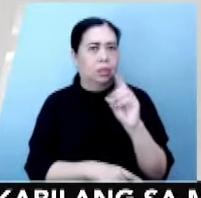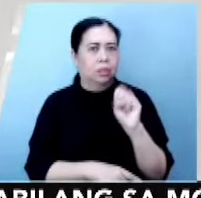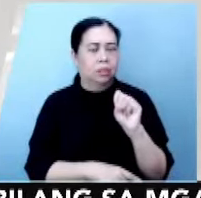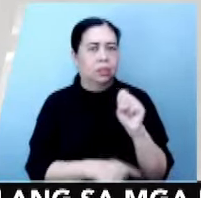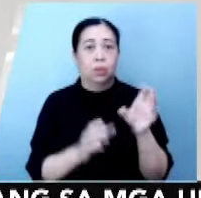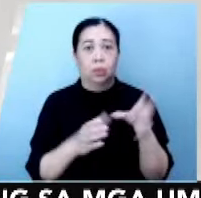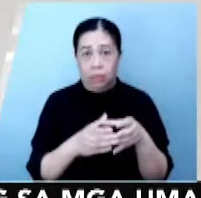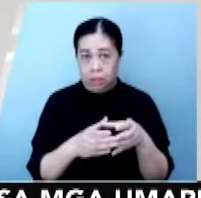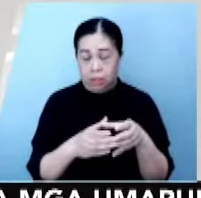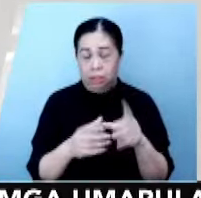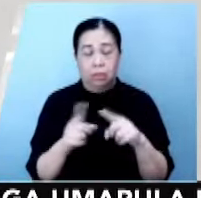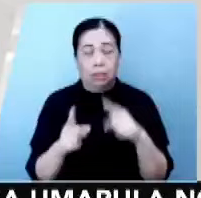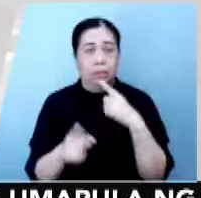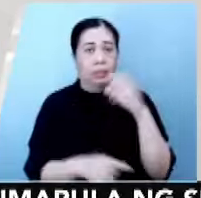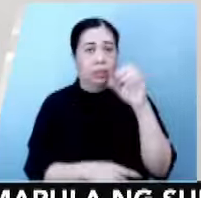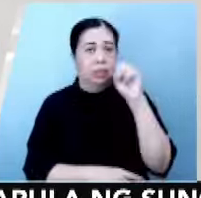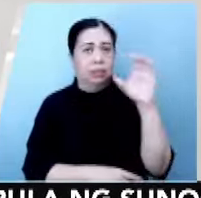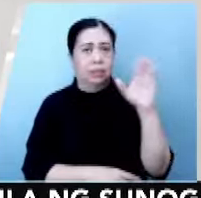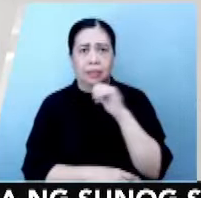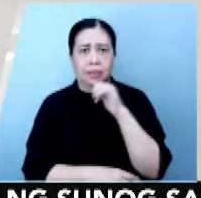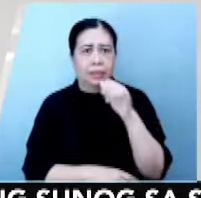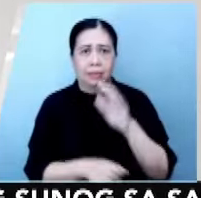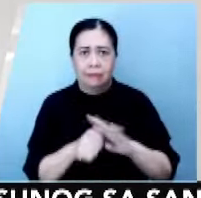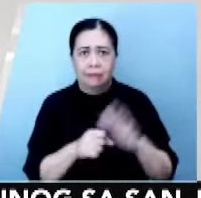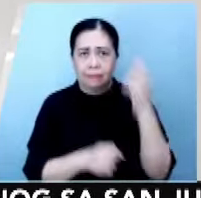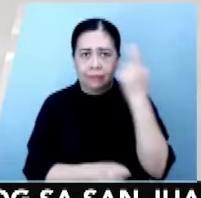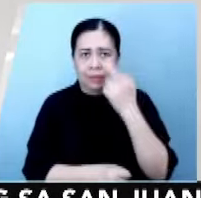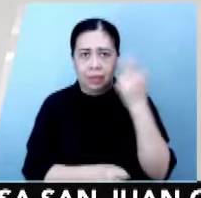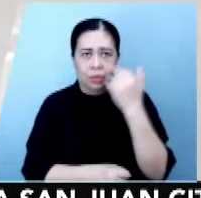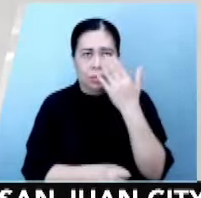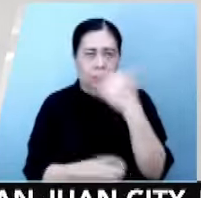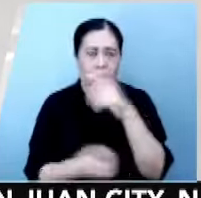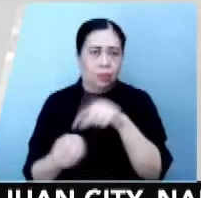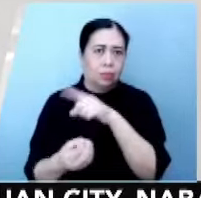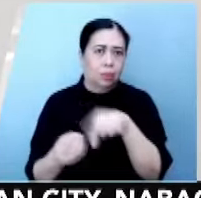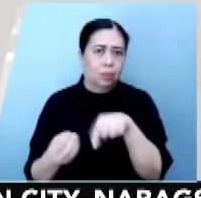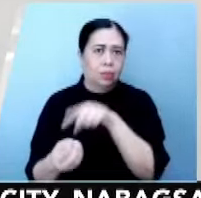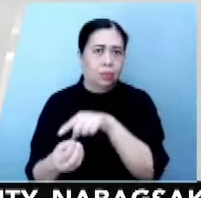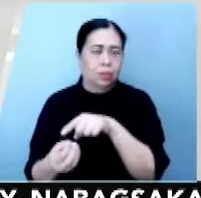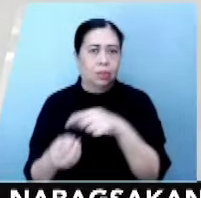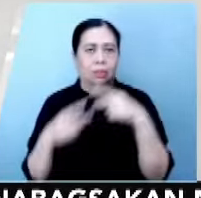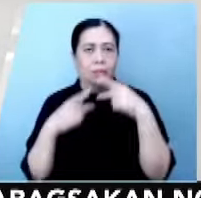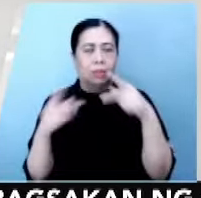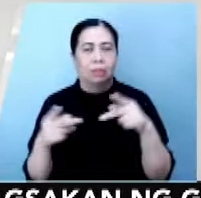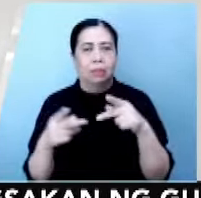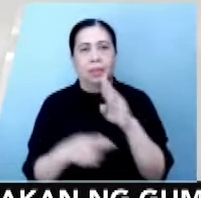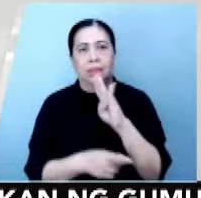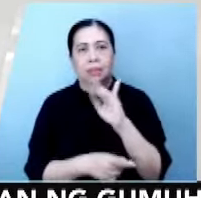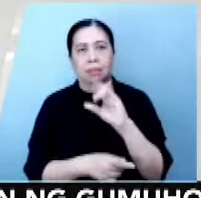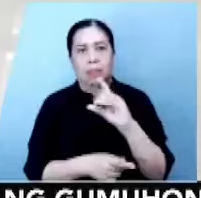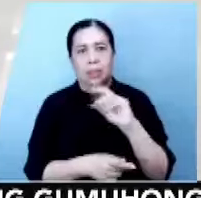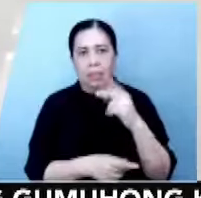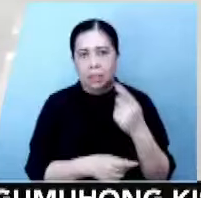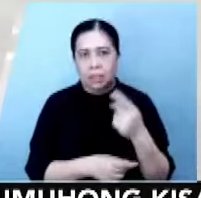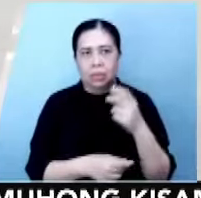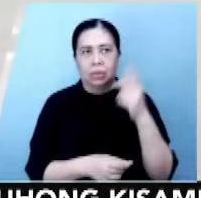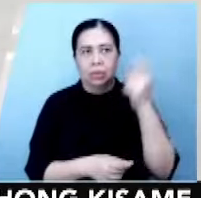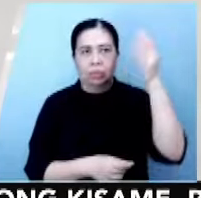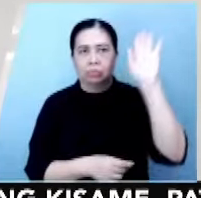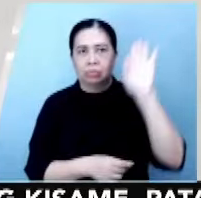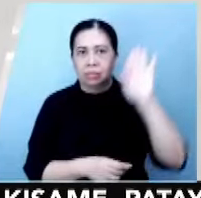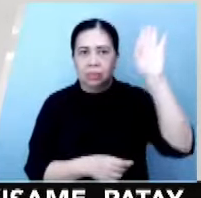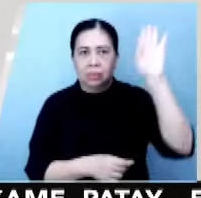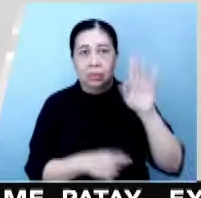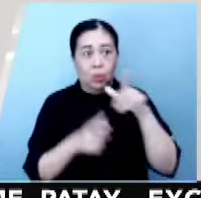po ng Korte, hindi ito sapat na dahilan para ipawalang bisa ang public bidding at award ng kontrata na napunta naman sa